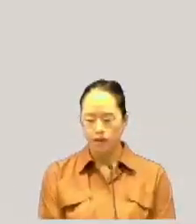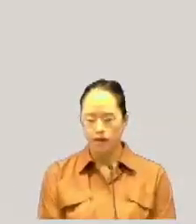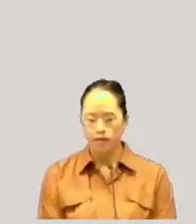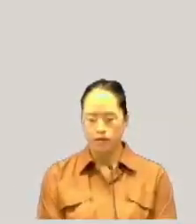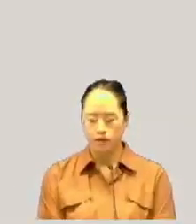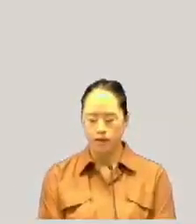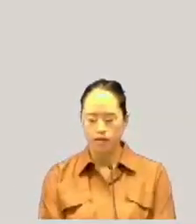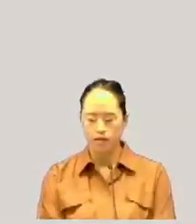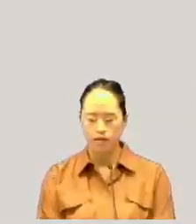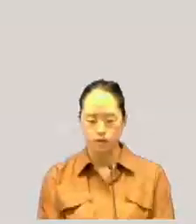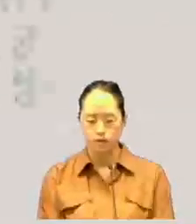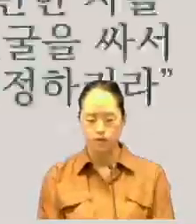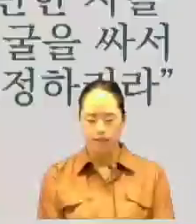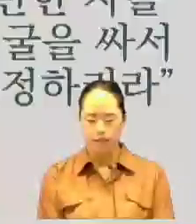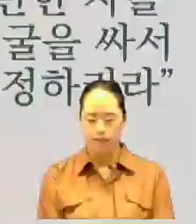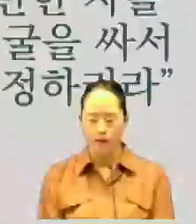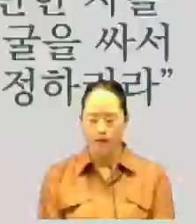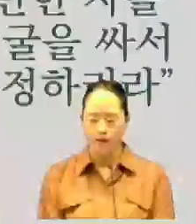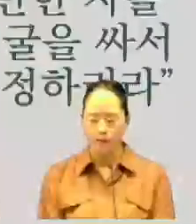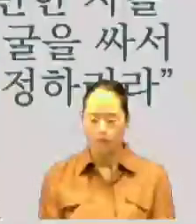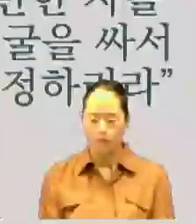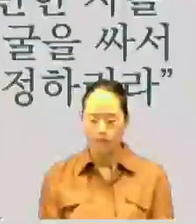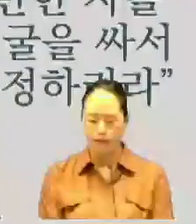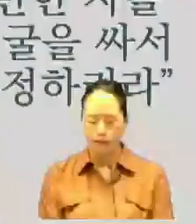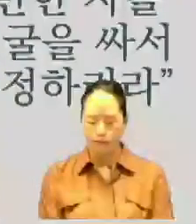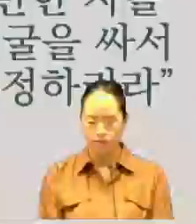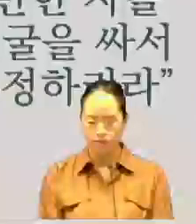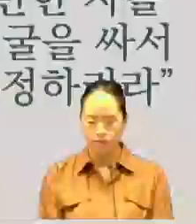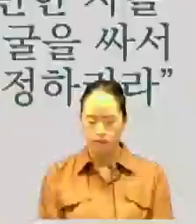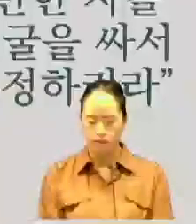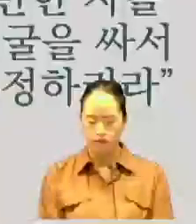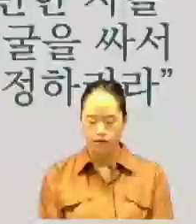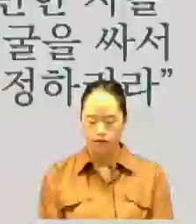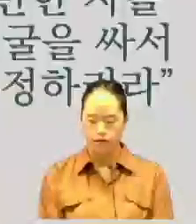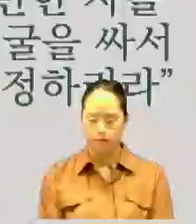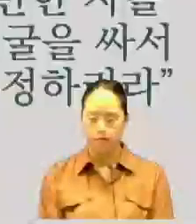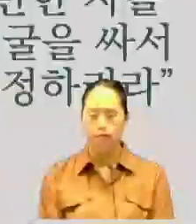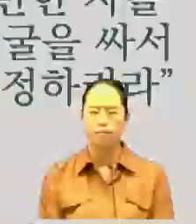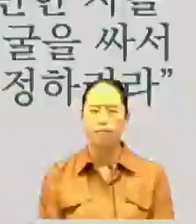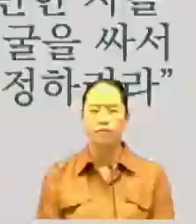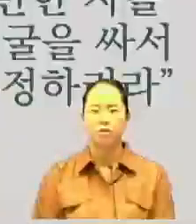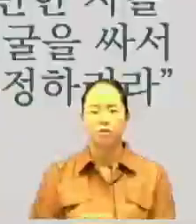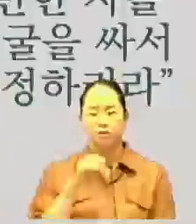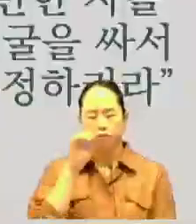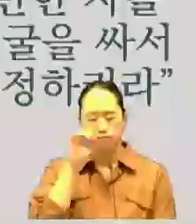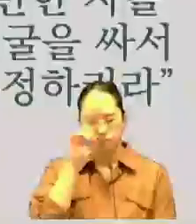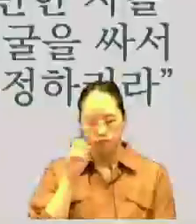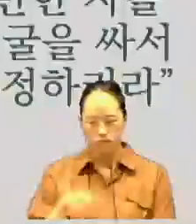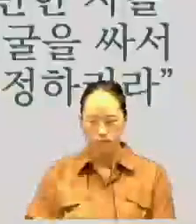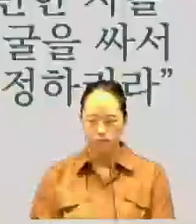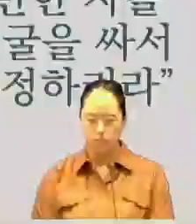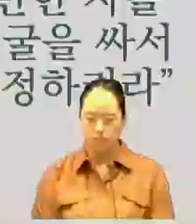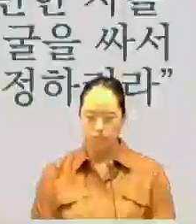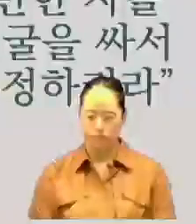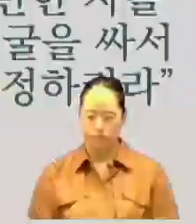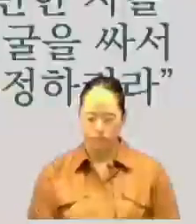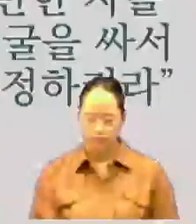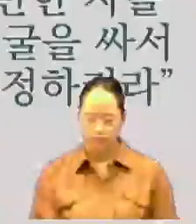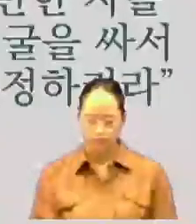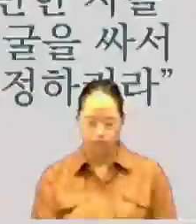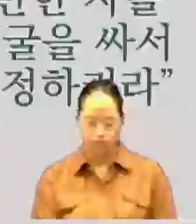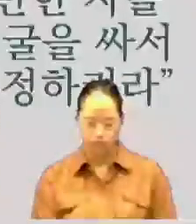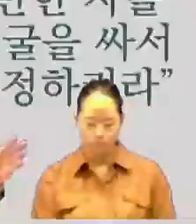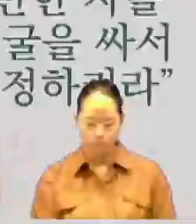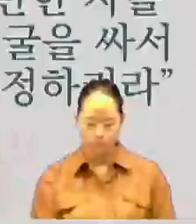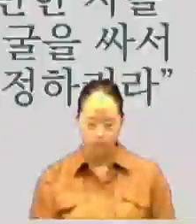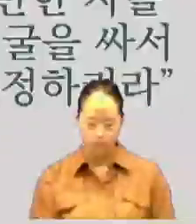你，得多么的更加关心你呢？然后同样神呢要说，我们人在判断